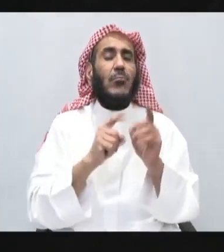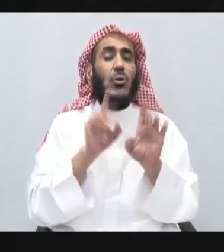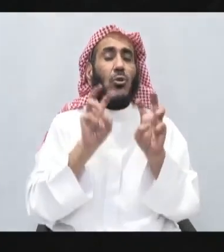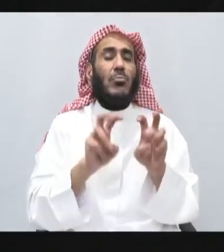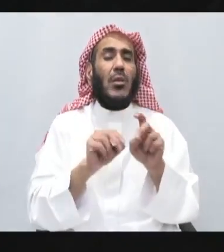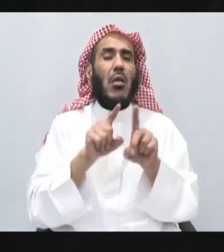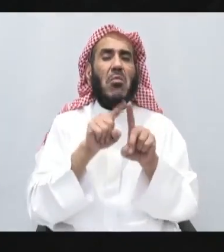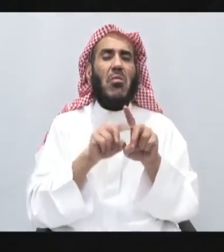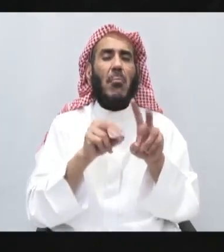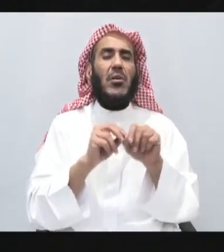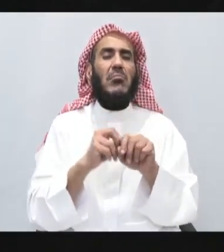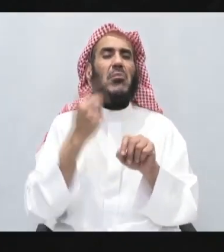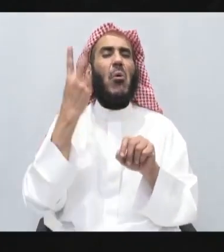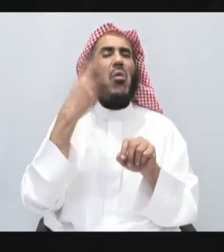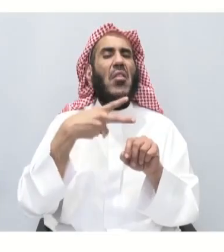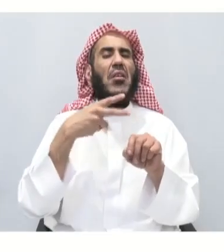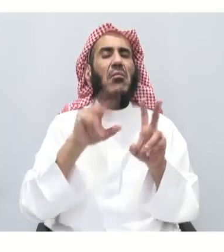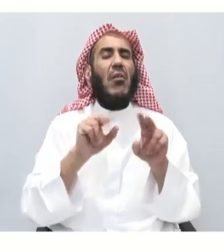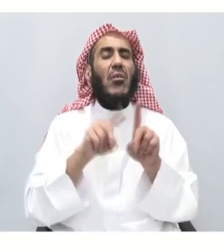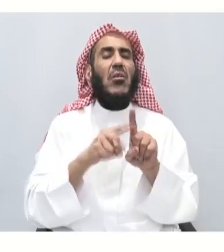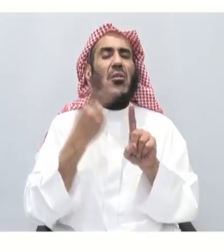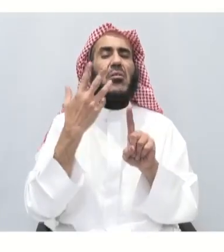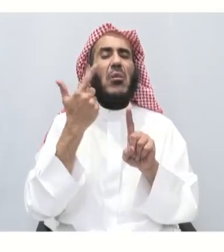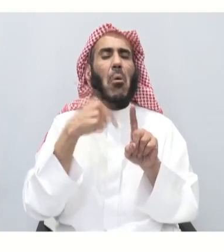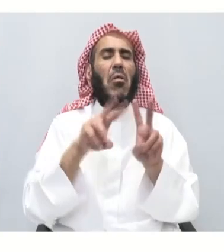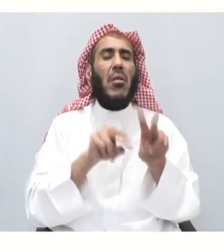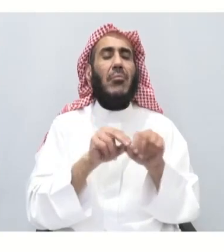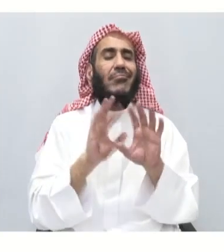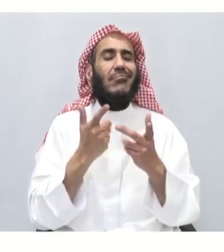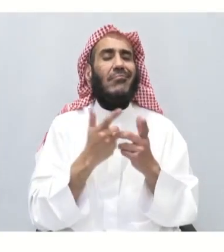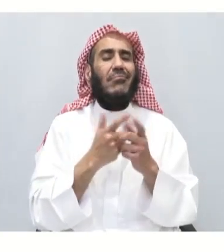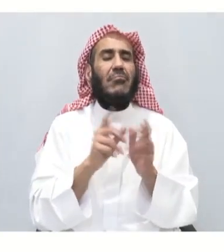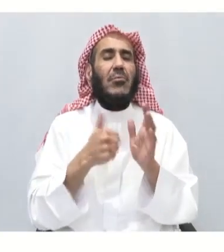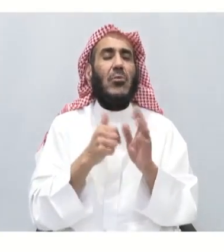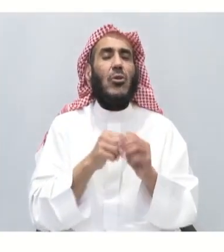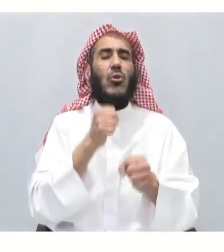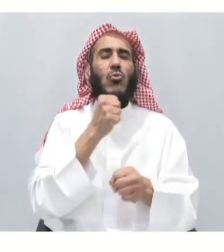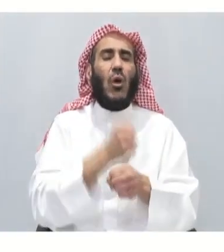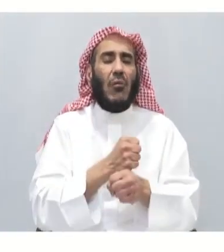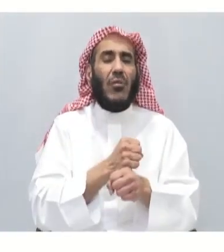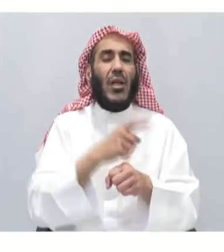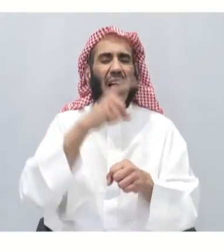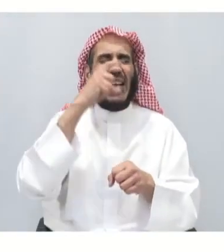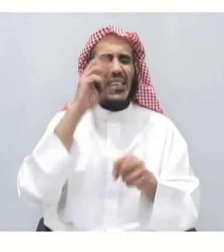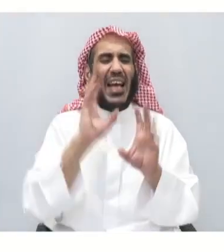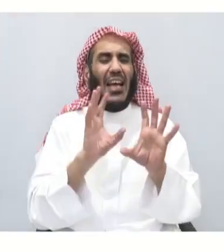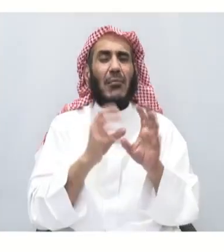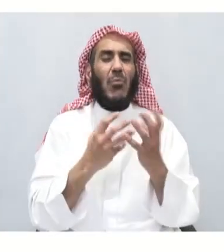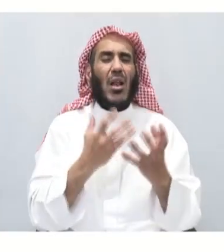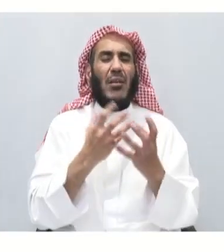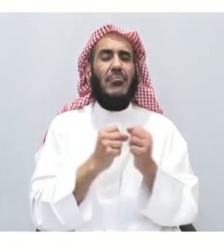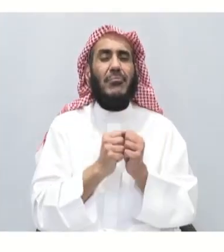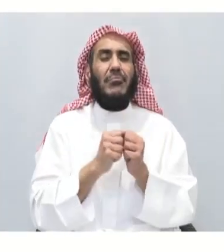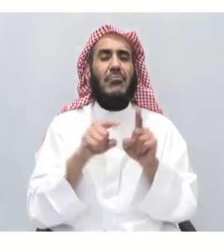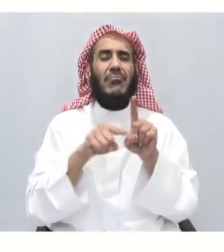حرارت ثابته 37 كف نرجعها الى 37 تبدا تحافظ الطاقه الحراريه الناتجه على